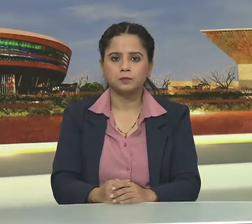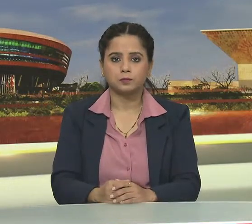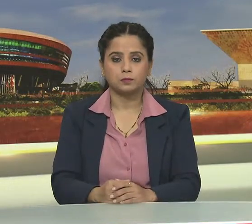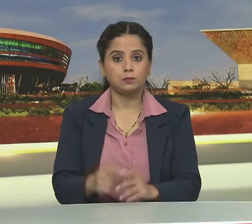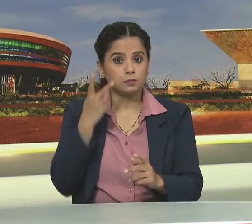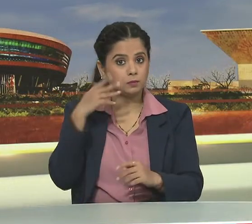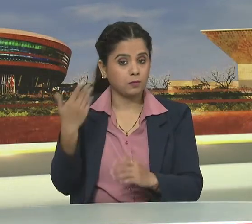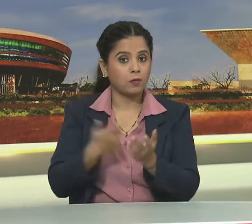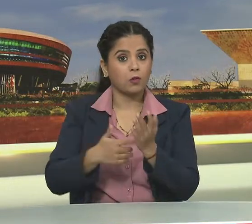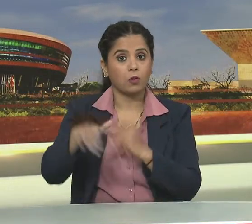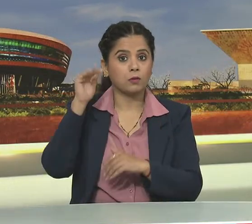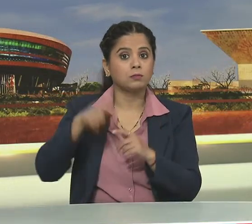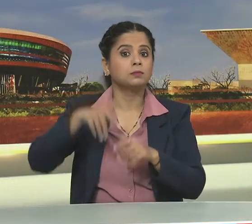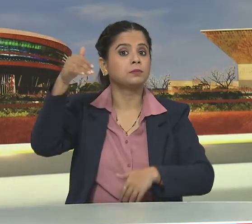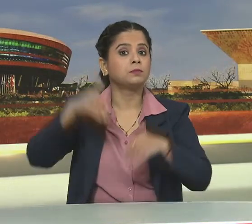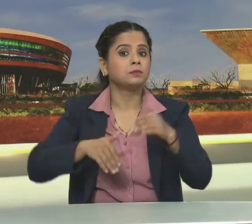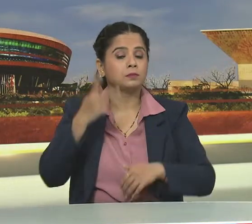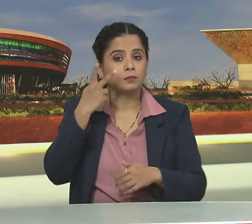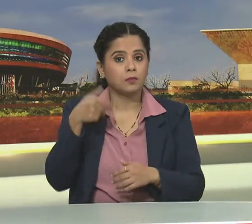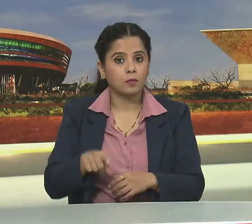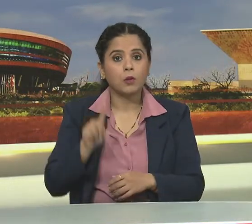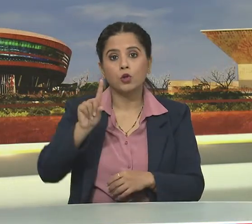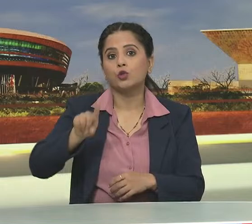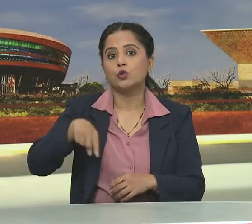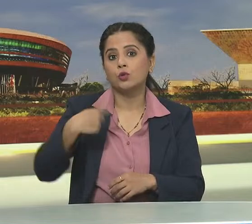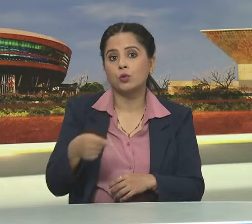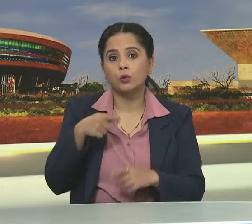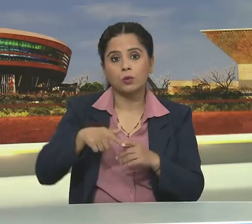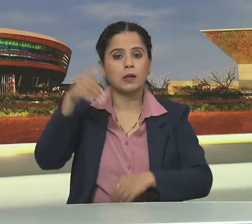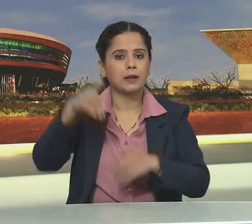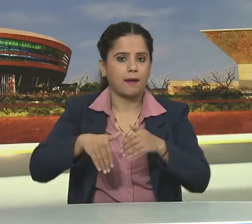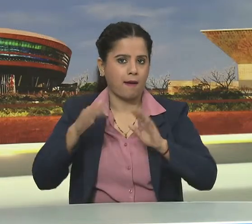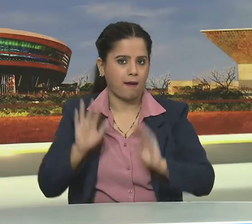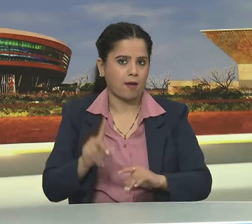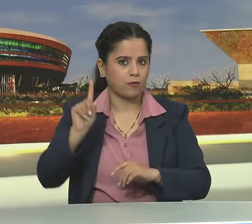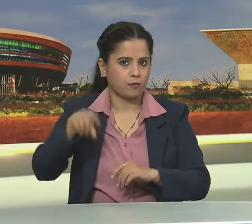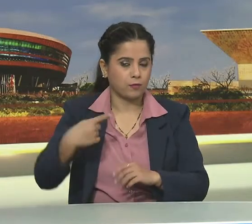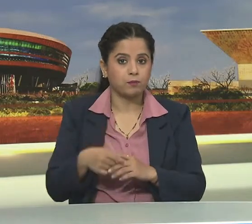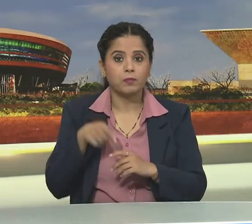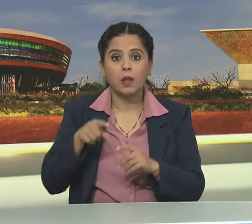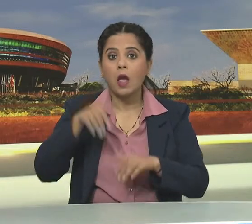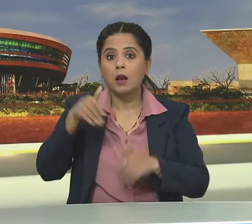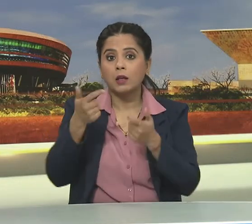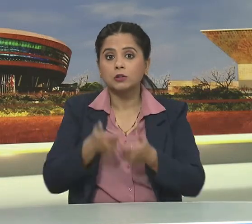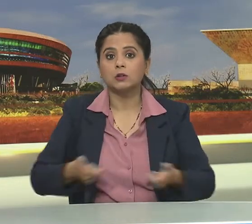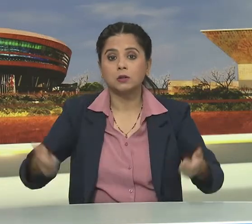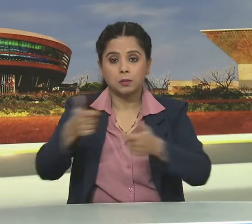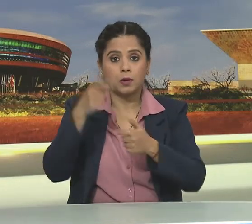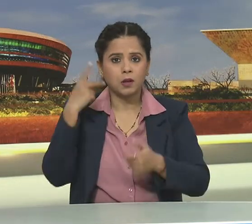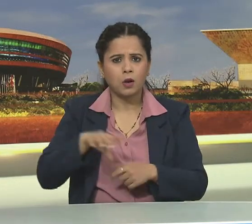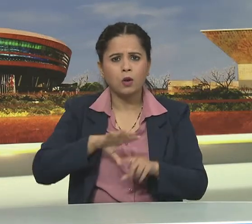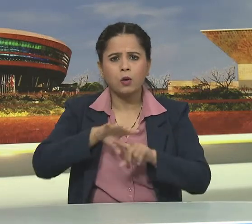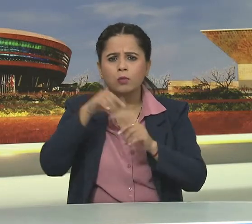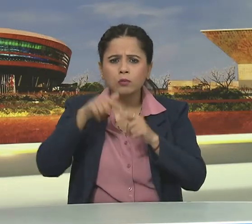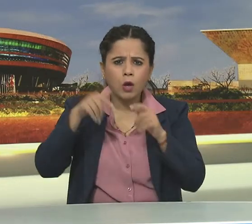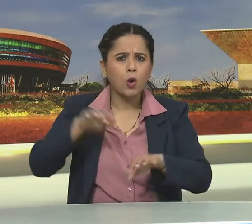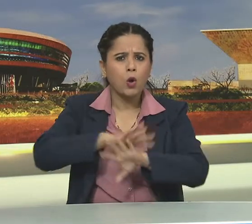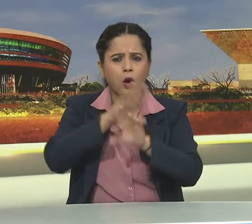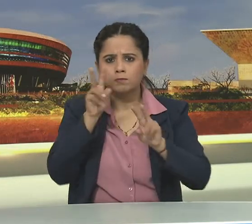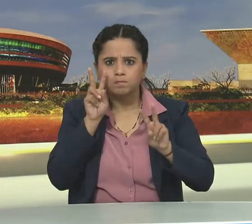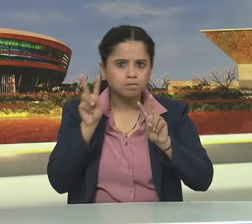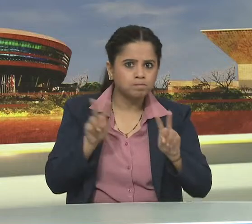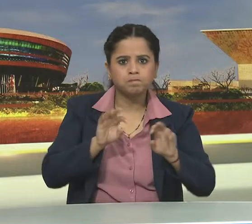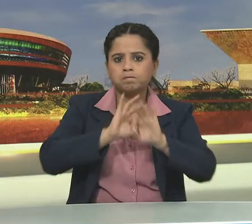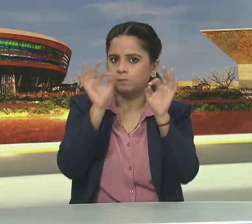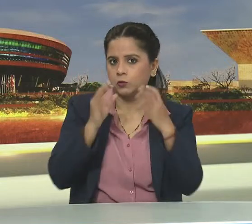और वहीं राजस्थान में विधानसभा चुनाव के लिए कल मतदान होगा। चुनाव आयोग ने मतदान के लिए सभी तैयारियां पूरी कर